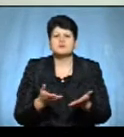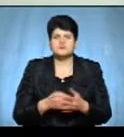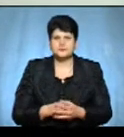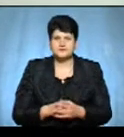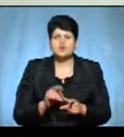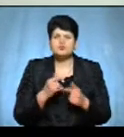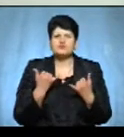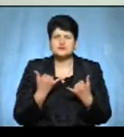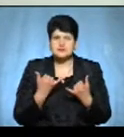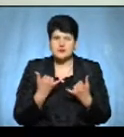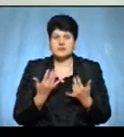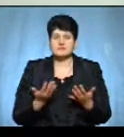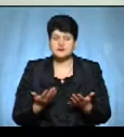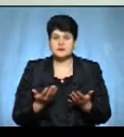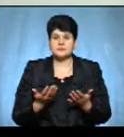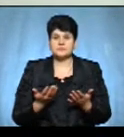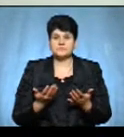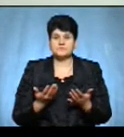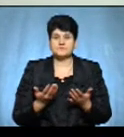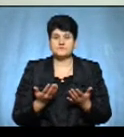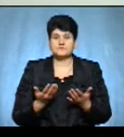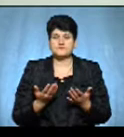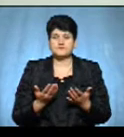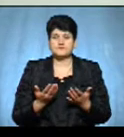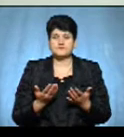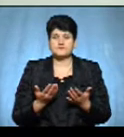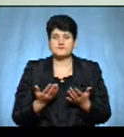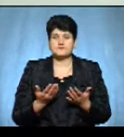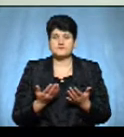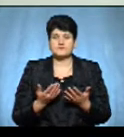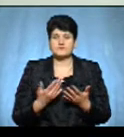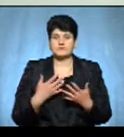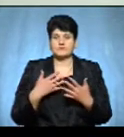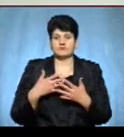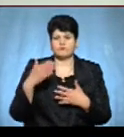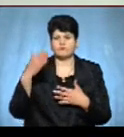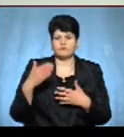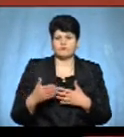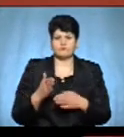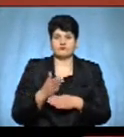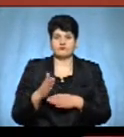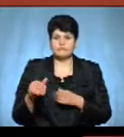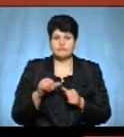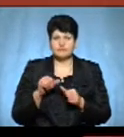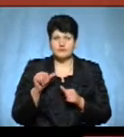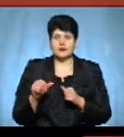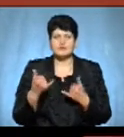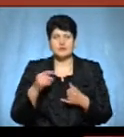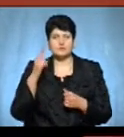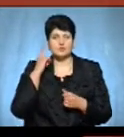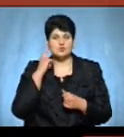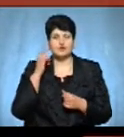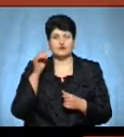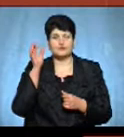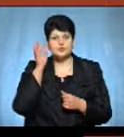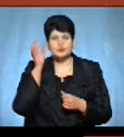боявся? Чому зараз ми якби за залізною занавісою такою? Ми зараз почуємо спогади